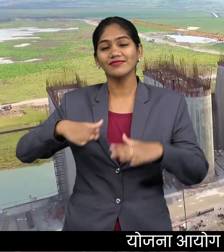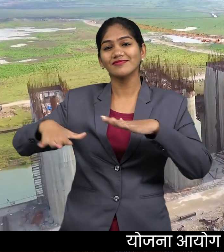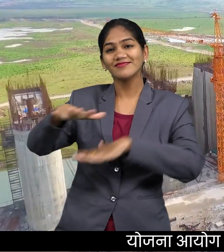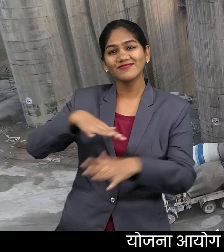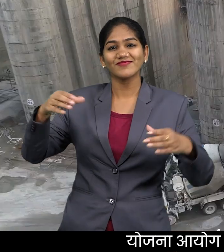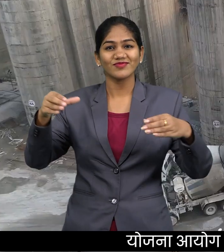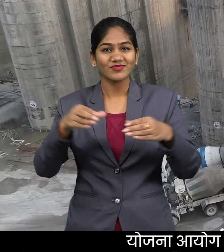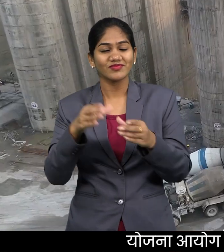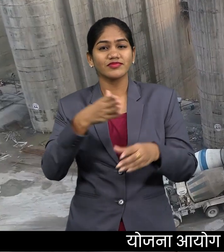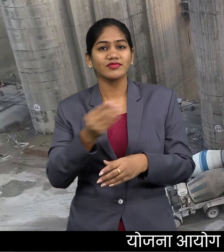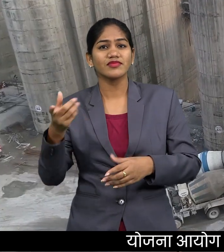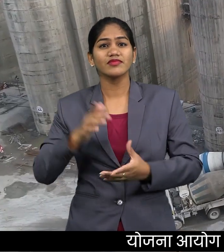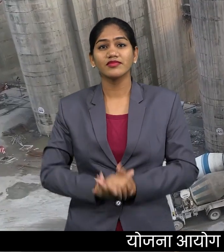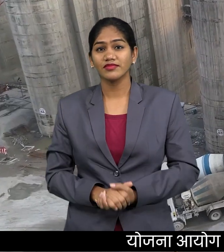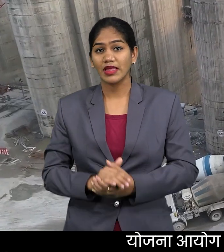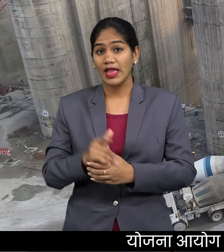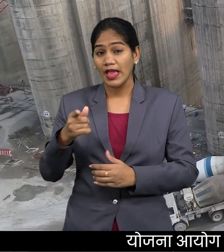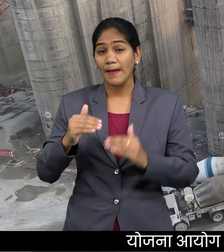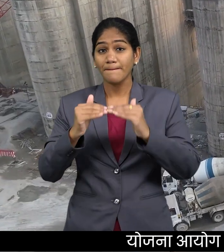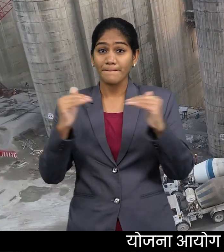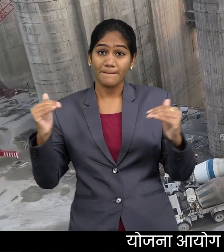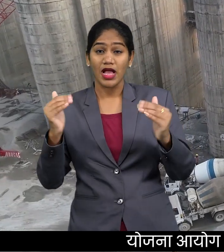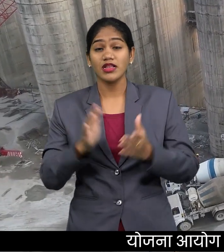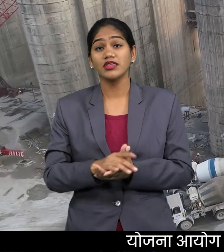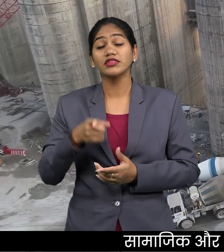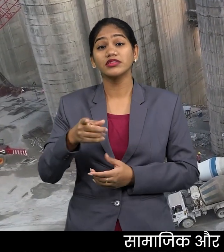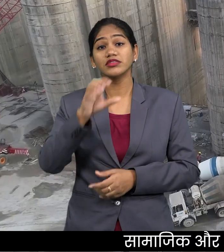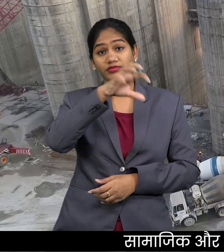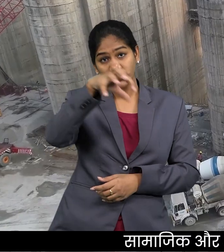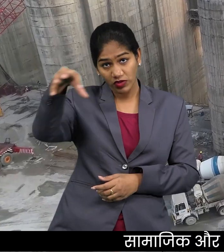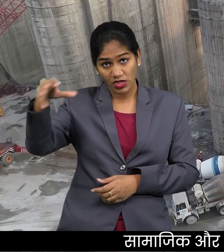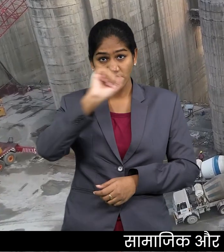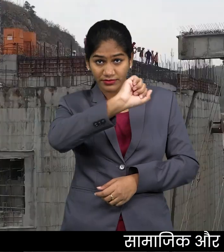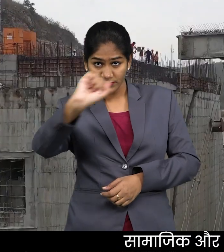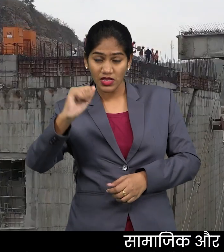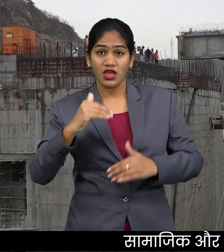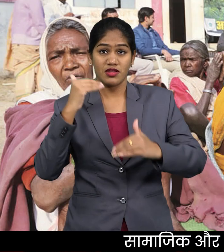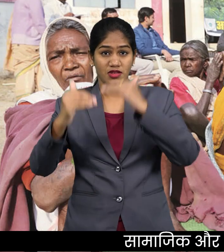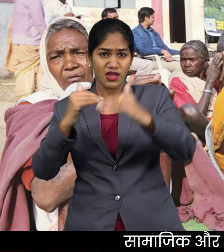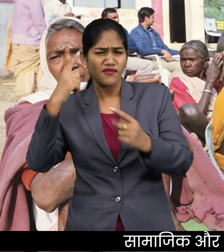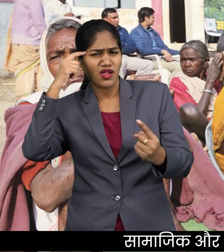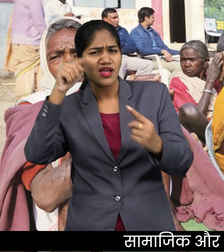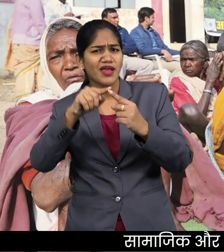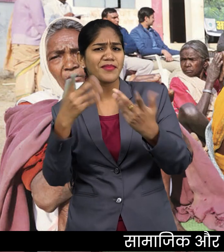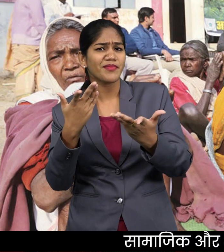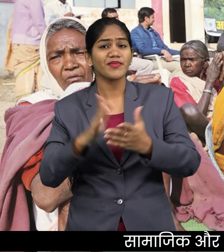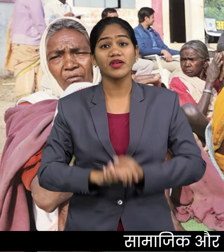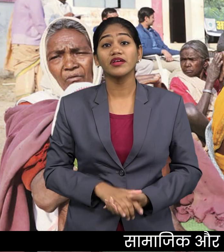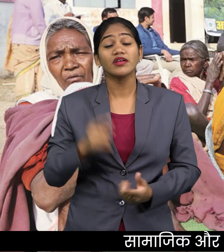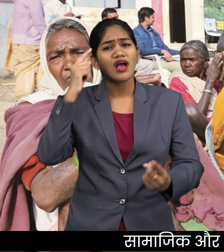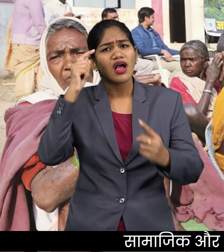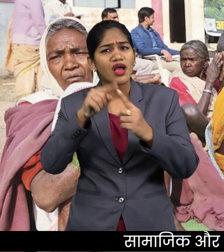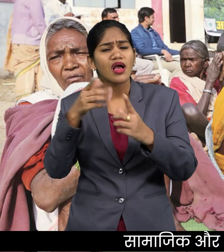योजना आयोग और संतुलित क्षेत्रीय विकास का उद्देश्य सामाजिक और आर्थिक रूप से वंचित वर्गों